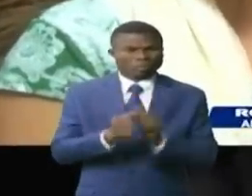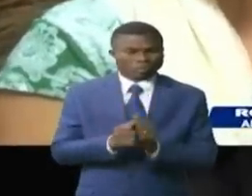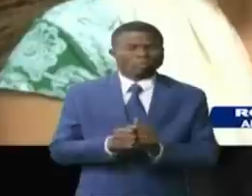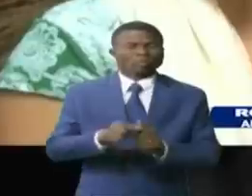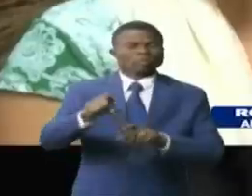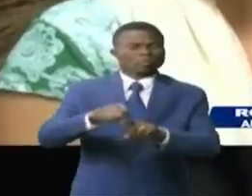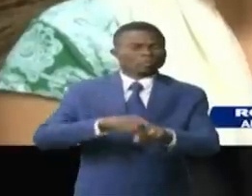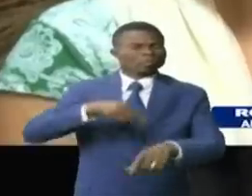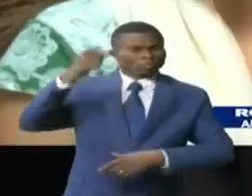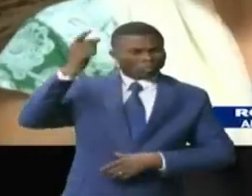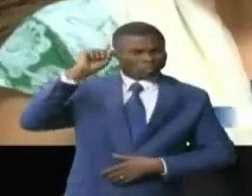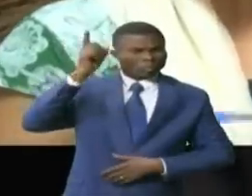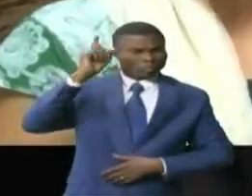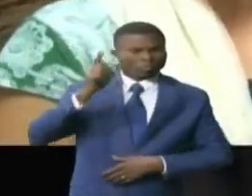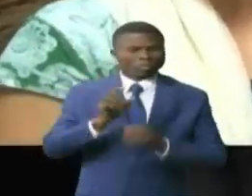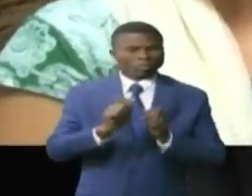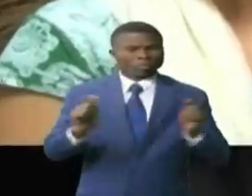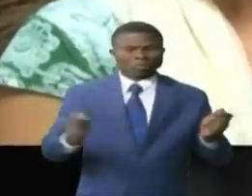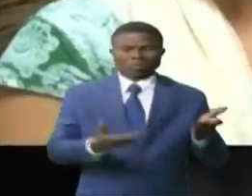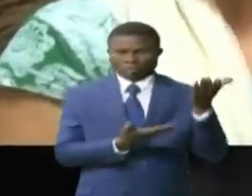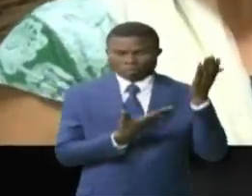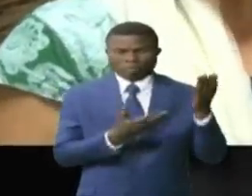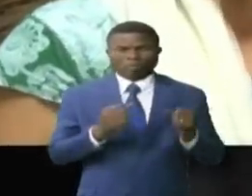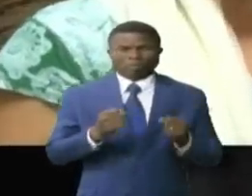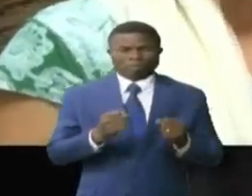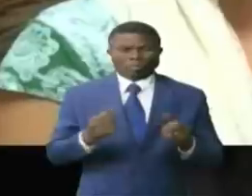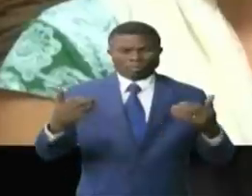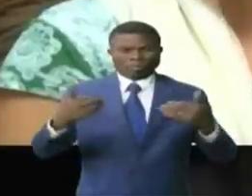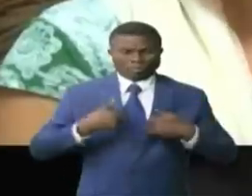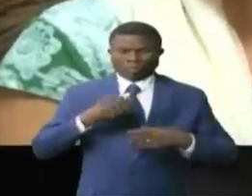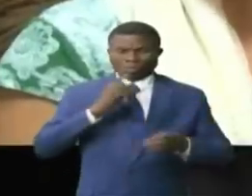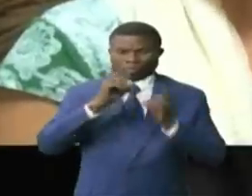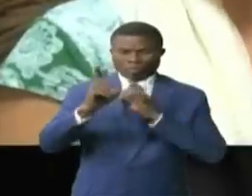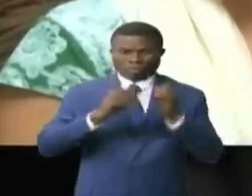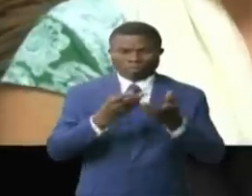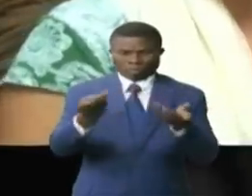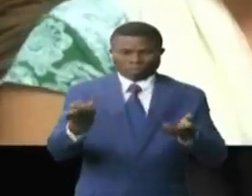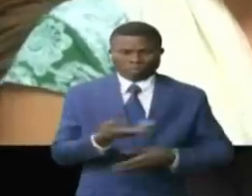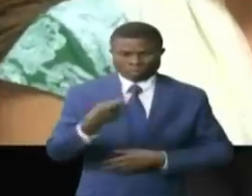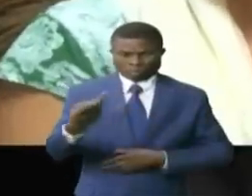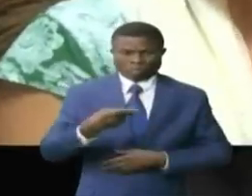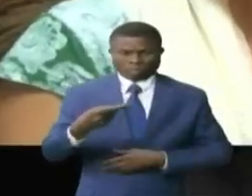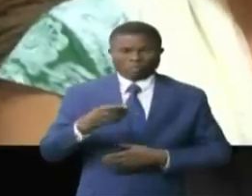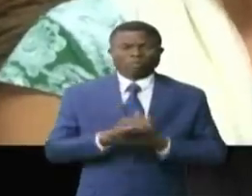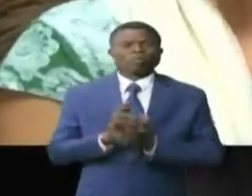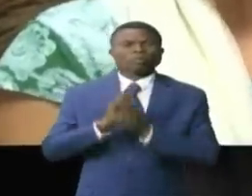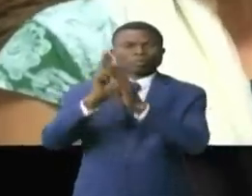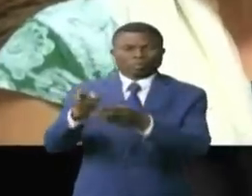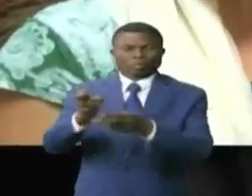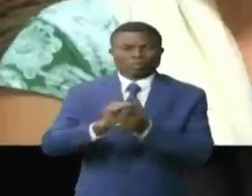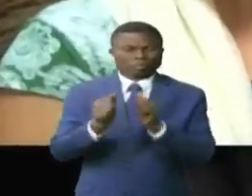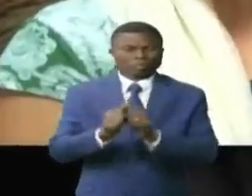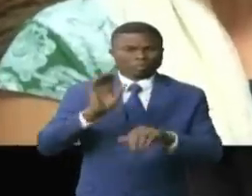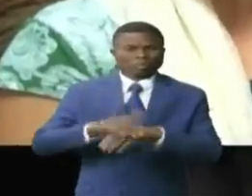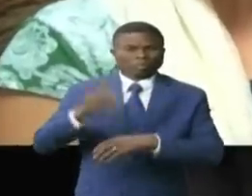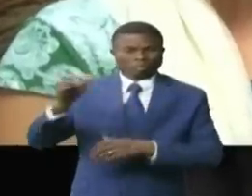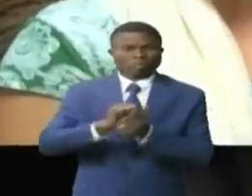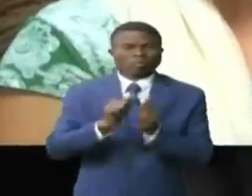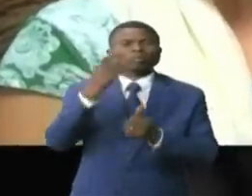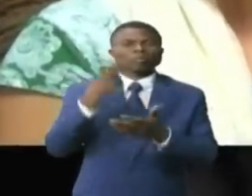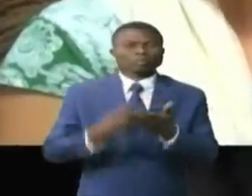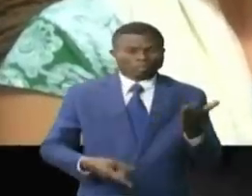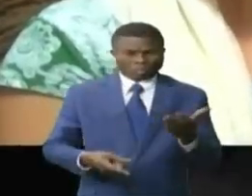et donc c'est très important d'avoir ce dialogue, de mieux comprendre ce qui se passe, quels sont les